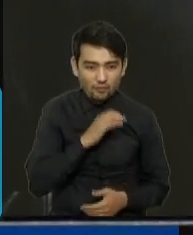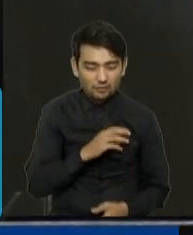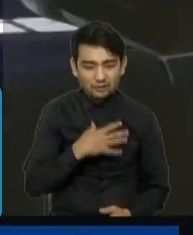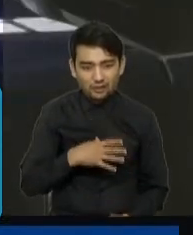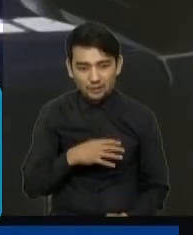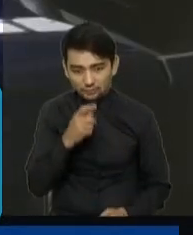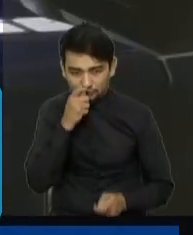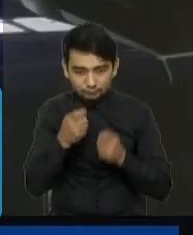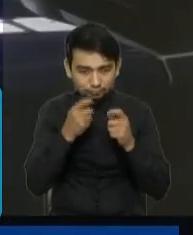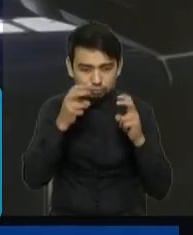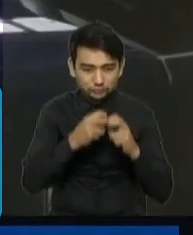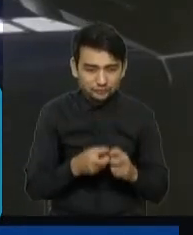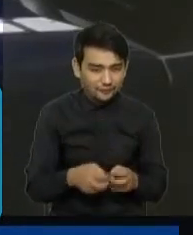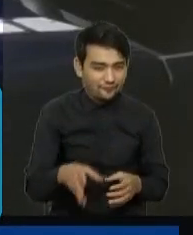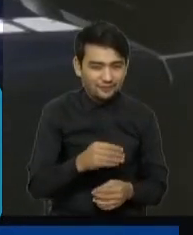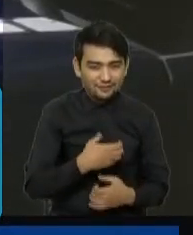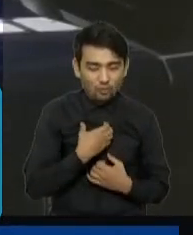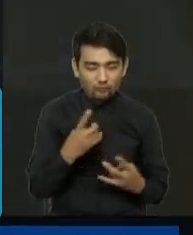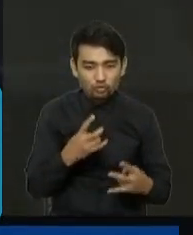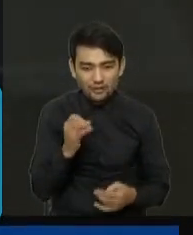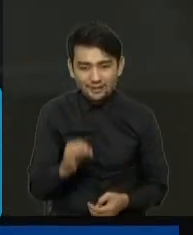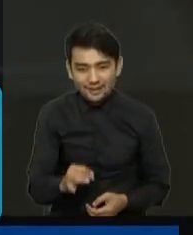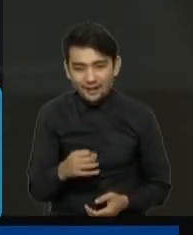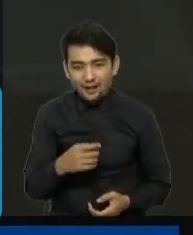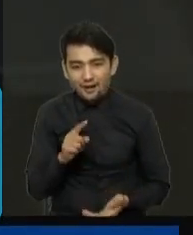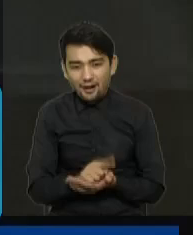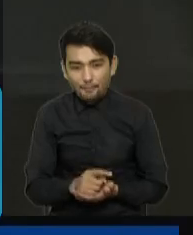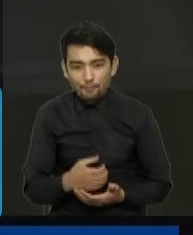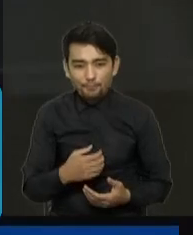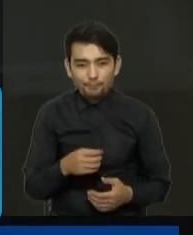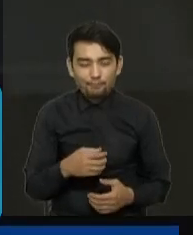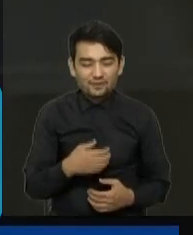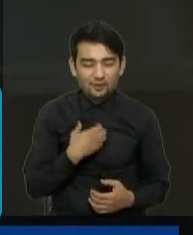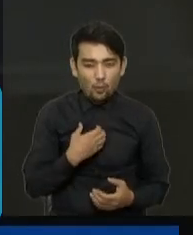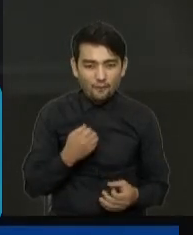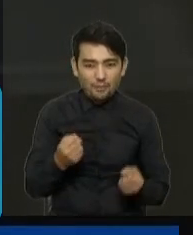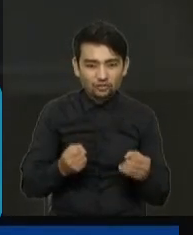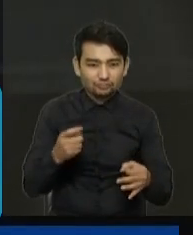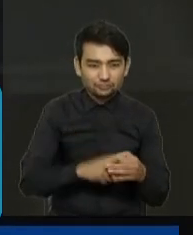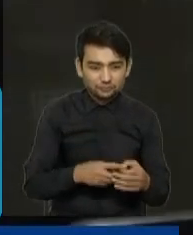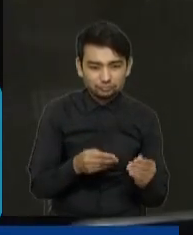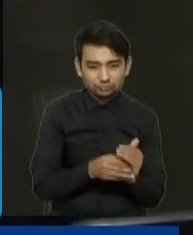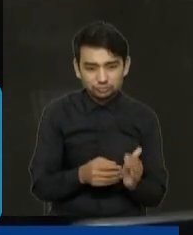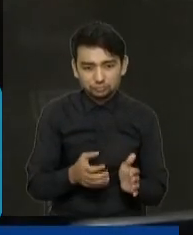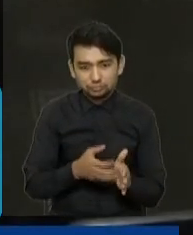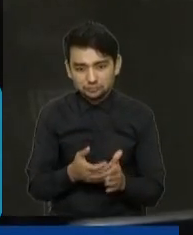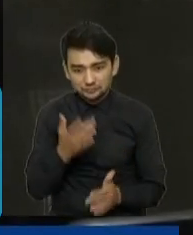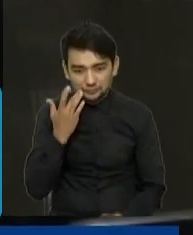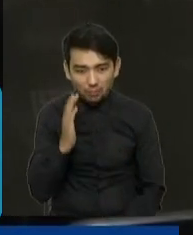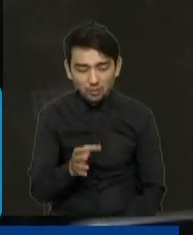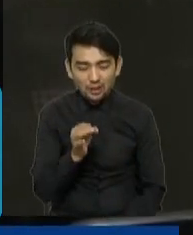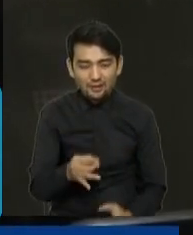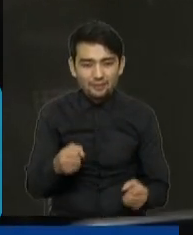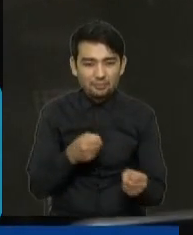жіті тексеру керек деп отыр. Және міндетті көлікті сақтандыру сомасының шығынды өтеуге жетпейтінін, ал жол апаты болған кездегі